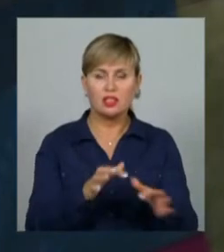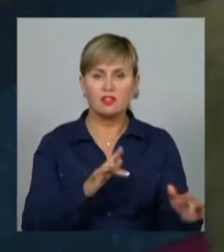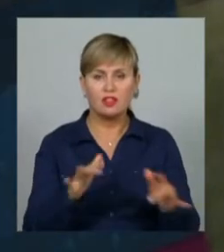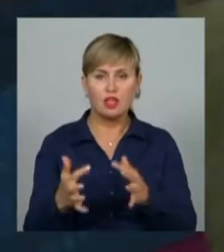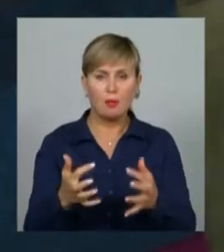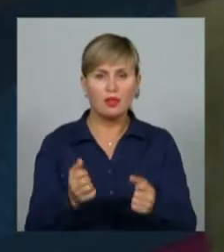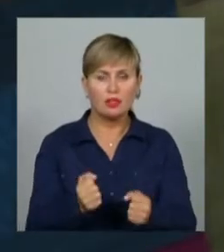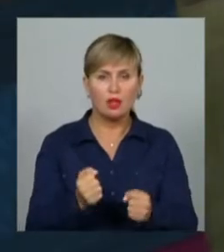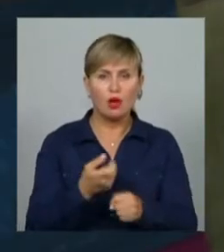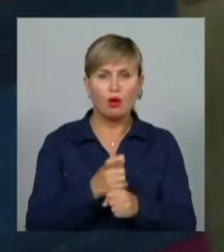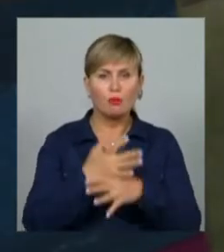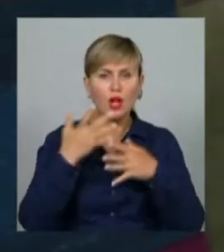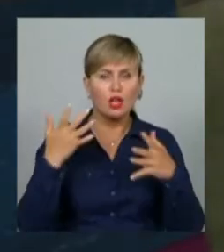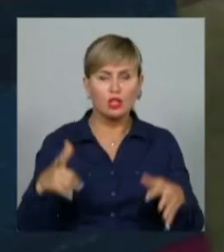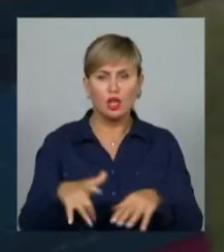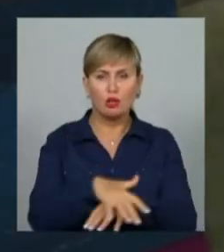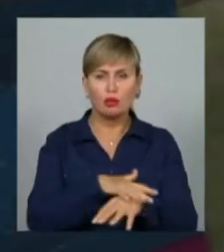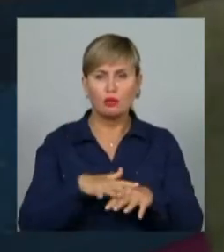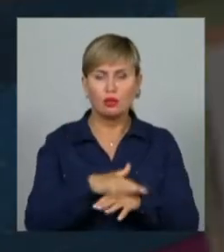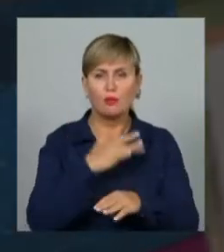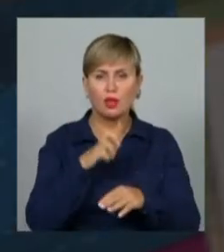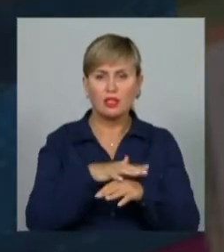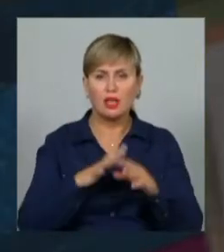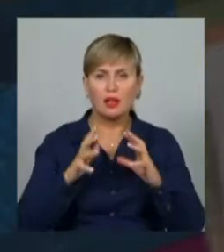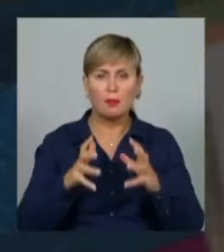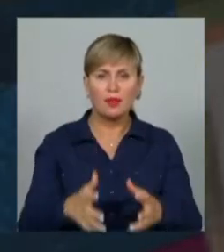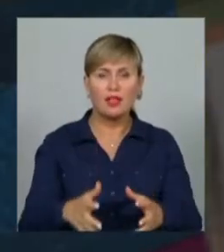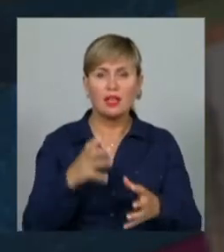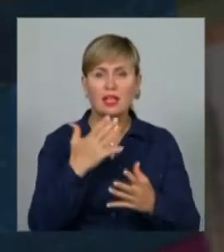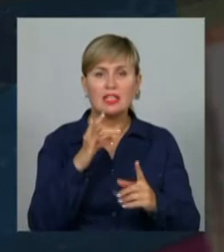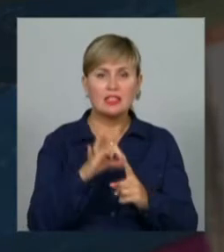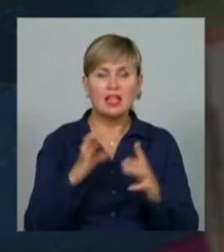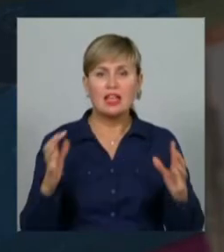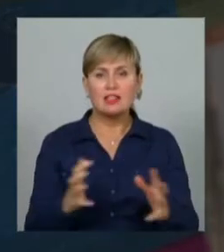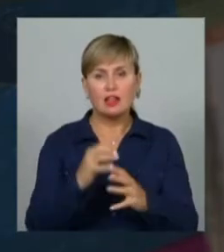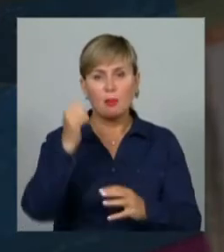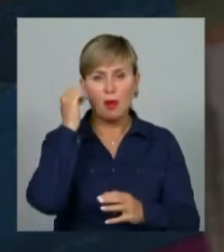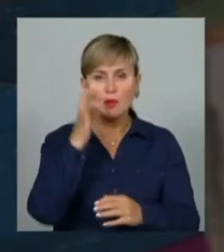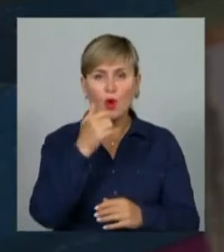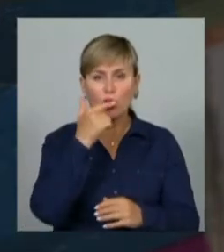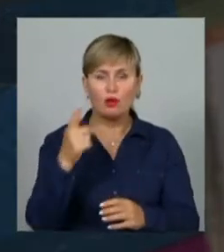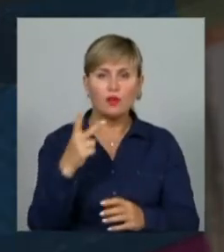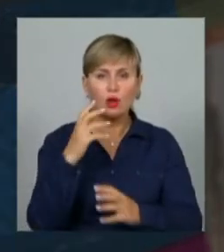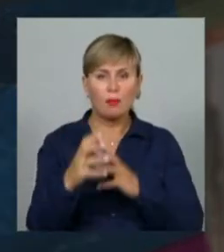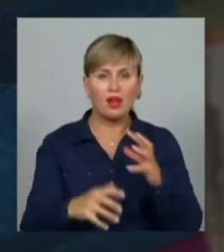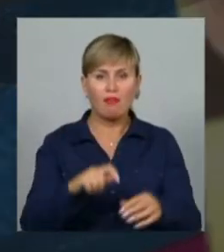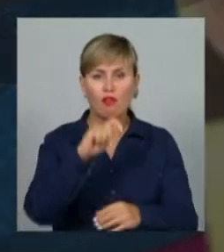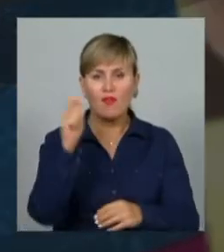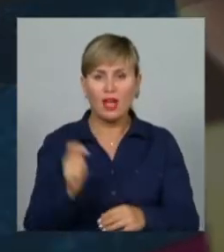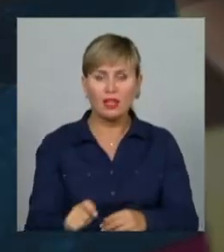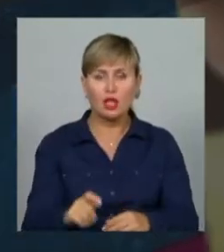обрело немыслимые масштабы, охватив многие страны мира. Его цель – сохранить память о героях Второй мировой войны. Но вот